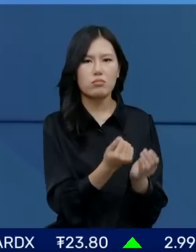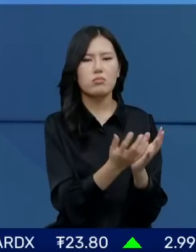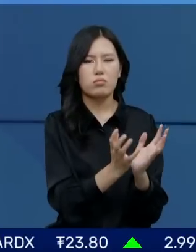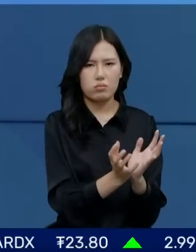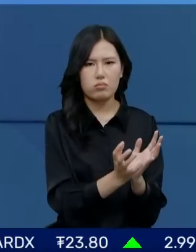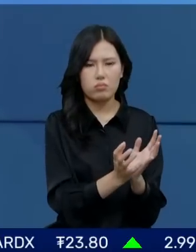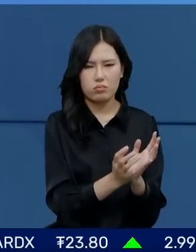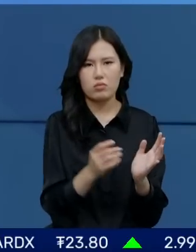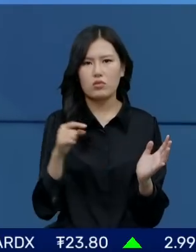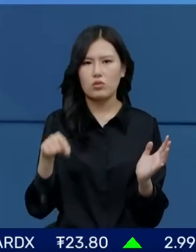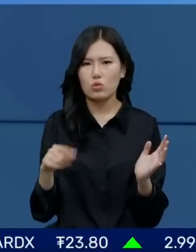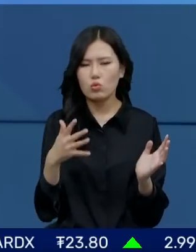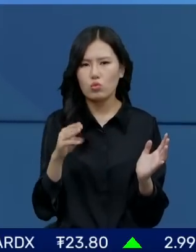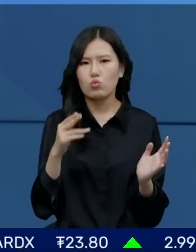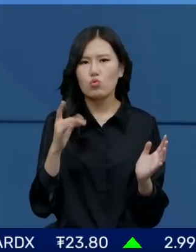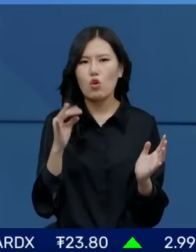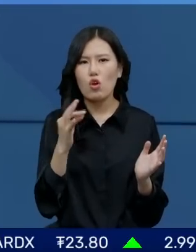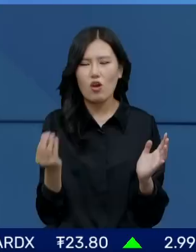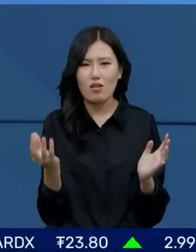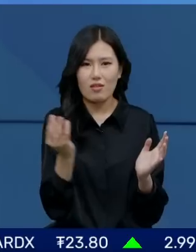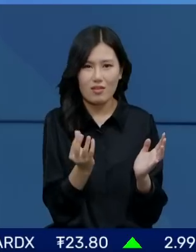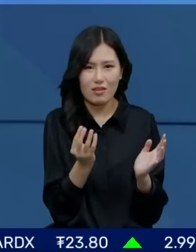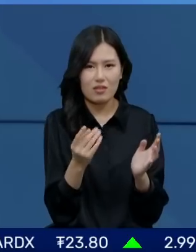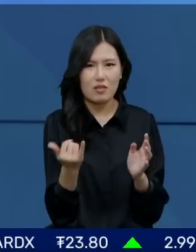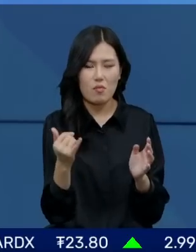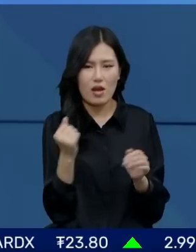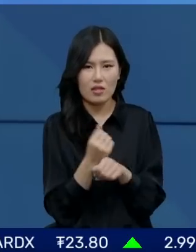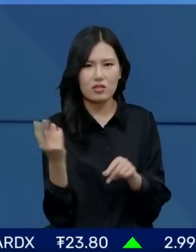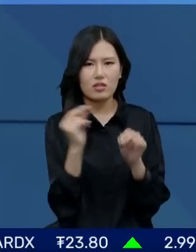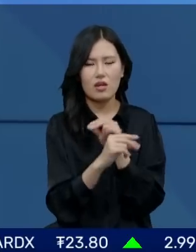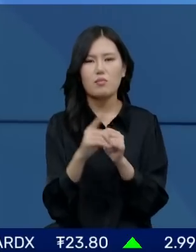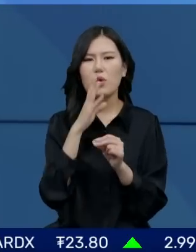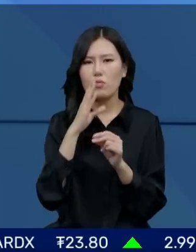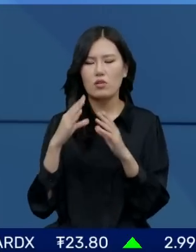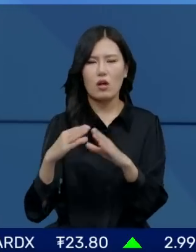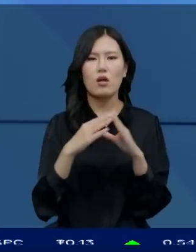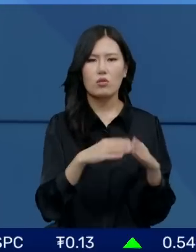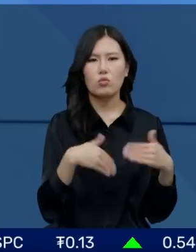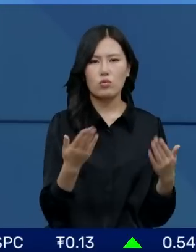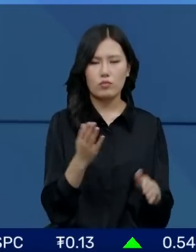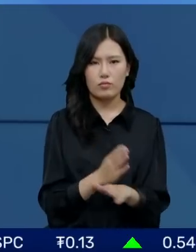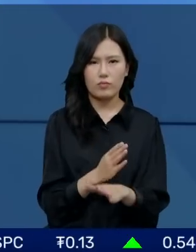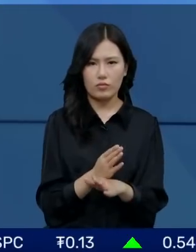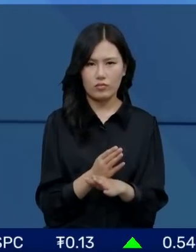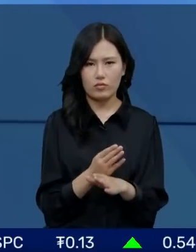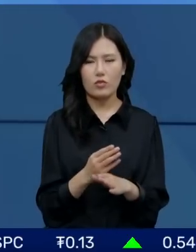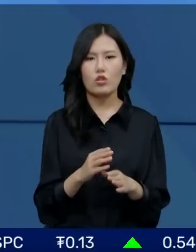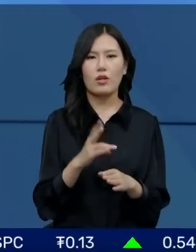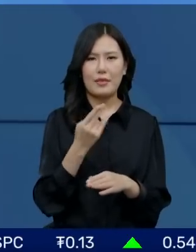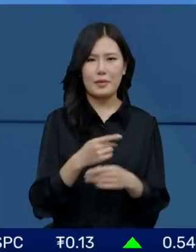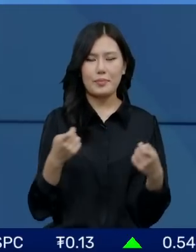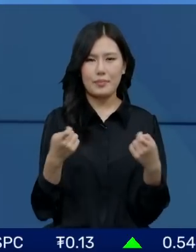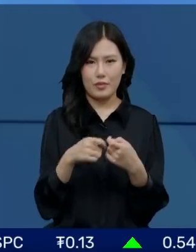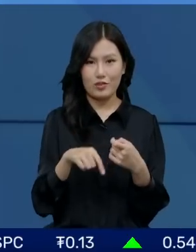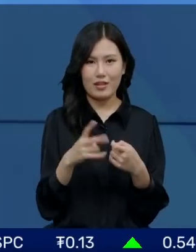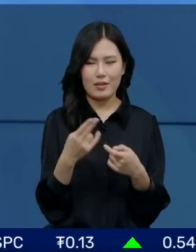тавьж ажиллахыг хянан шалгах төр хороонд тус тус даалгахар төсөлд тусгажээ. Мөн хурлааны эхэнд эрц бүрдээгүй байх хооронд